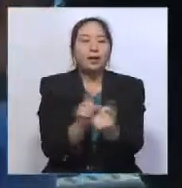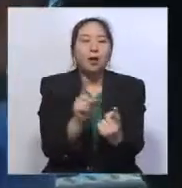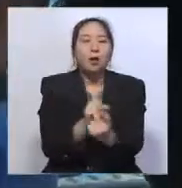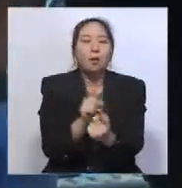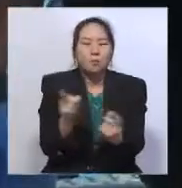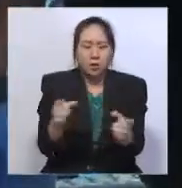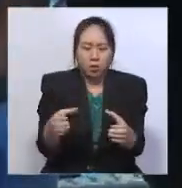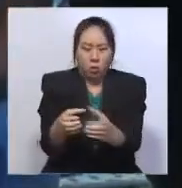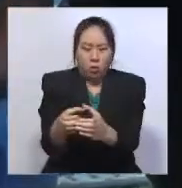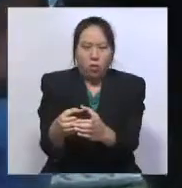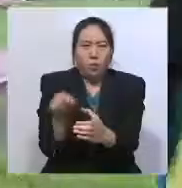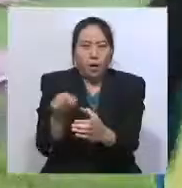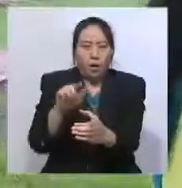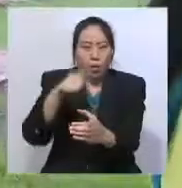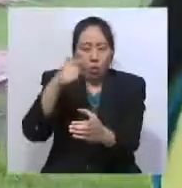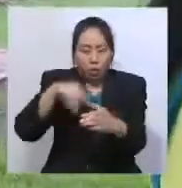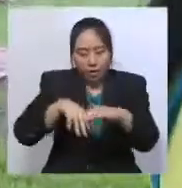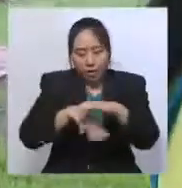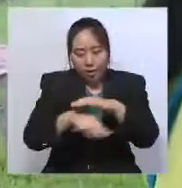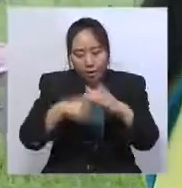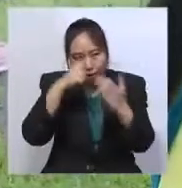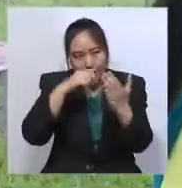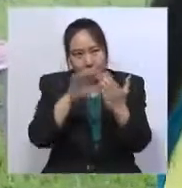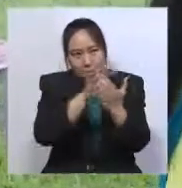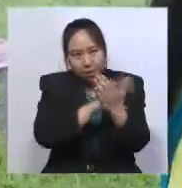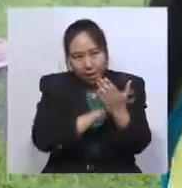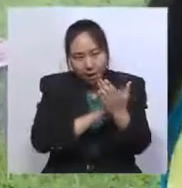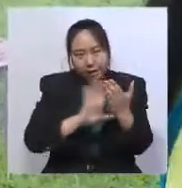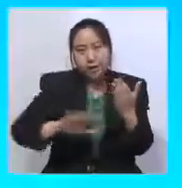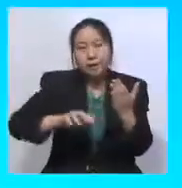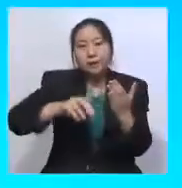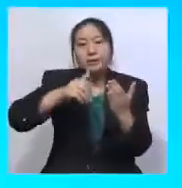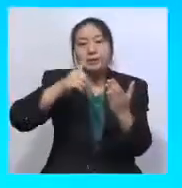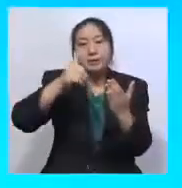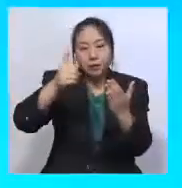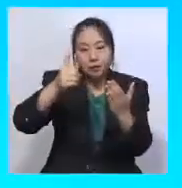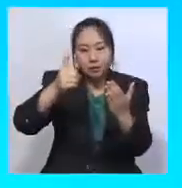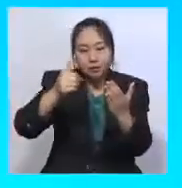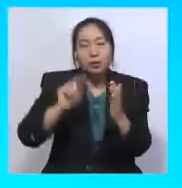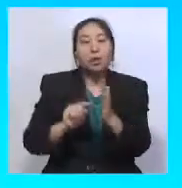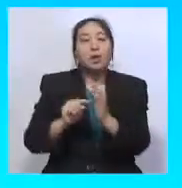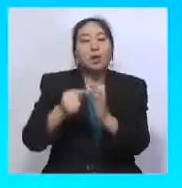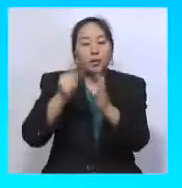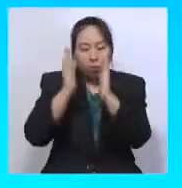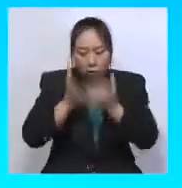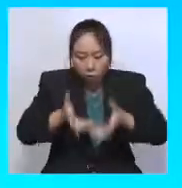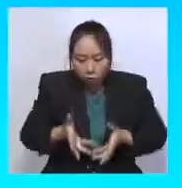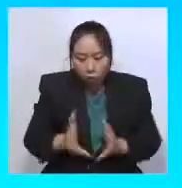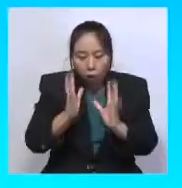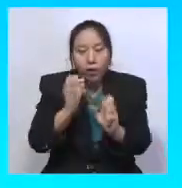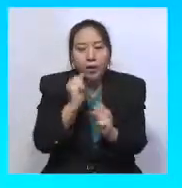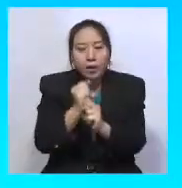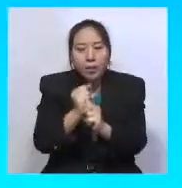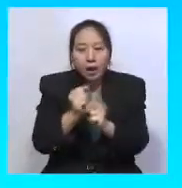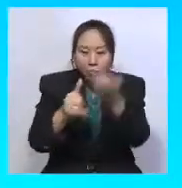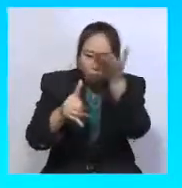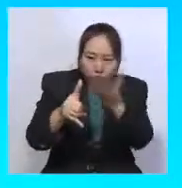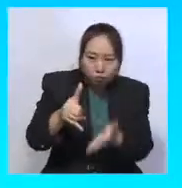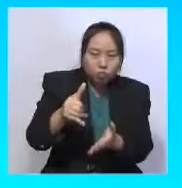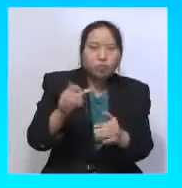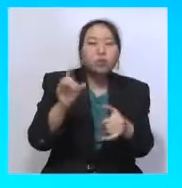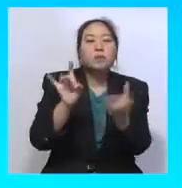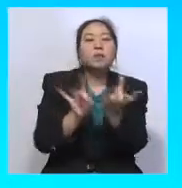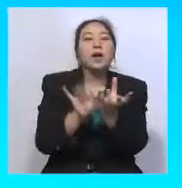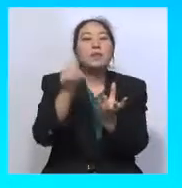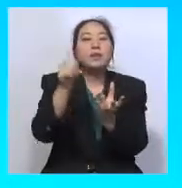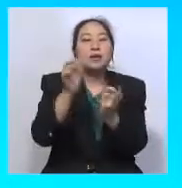ที่เล็กที่สุดเป็นรากฐานของการสร้างประเทศชาติให้ดีรวมทั้งยังเป็นจุดเริ่มต้นของการผลิตบุคลากรที่มีคุณภาพด้วยโดยเฉพ